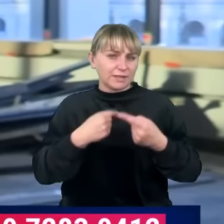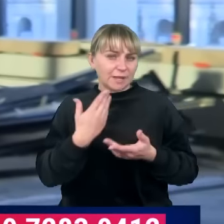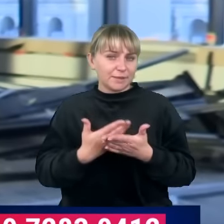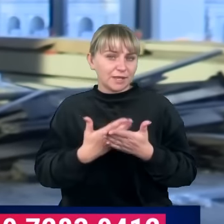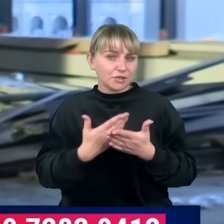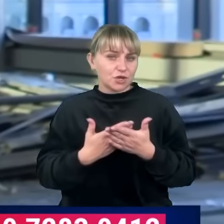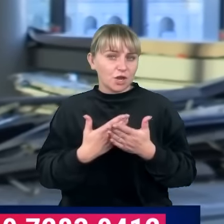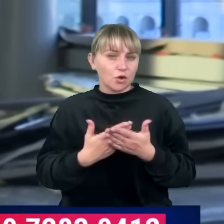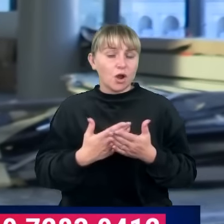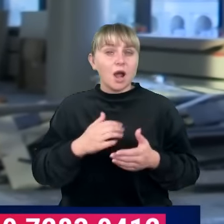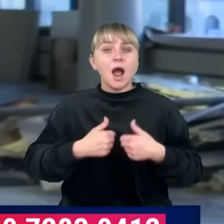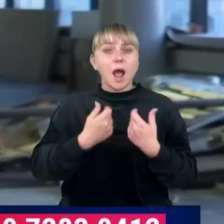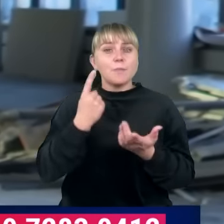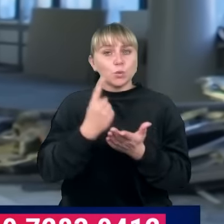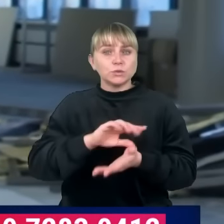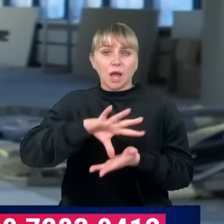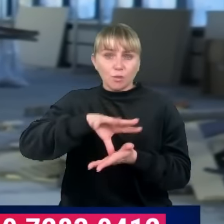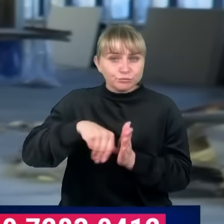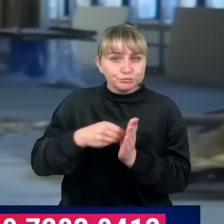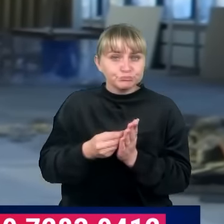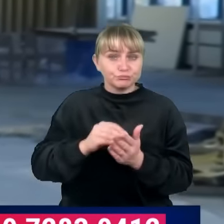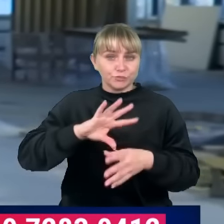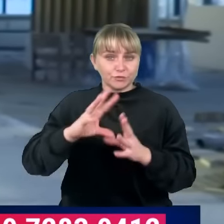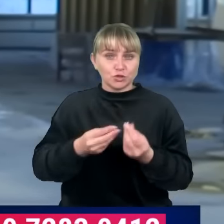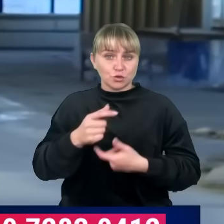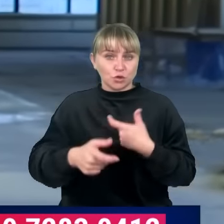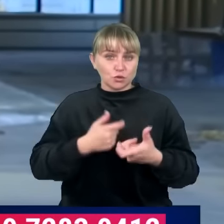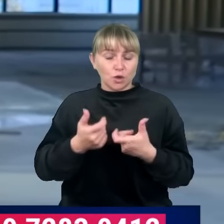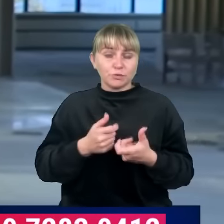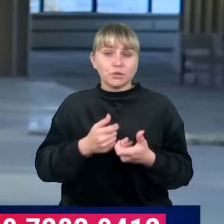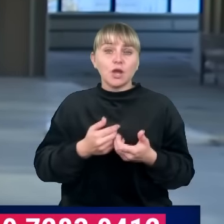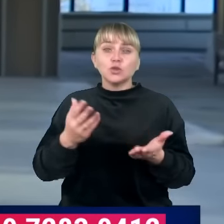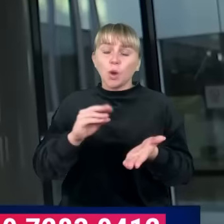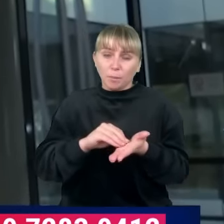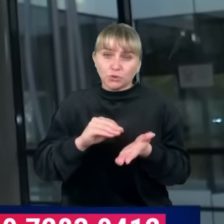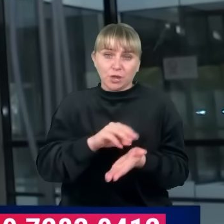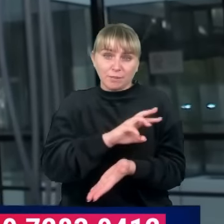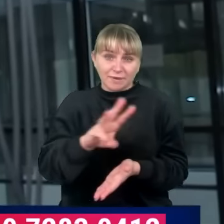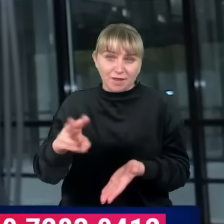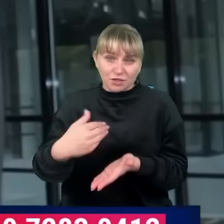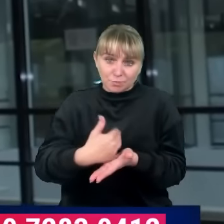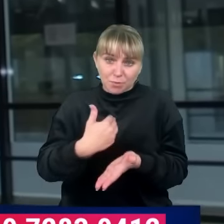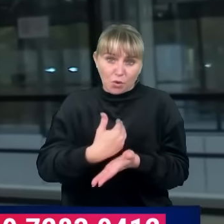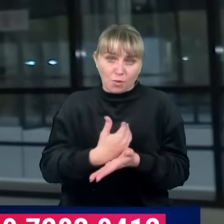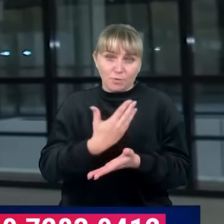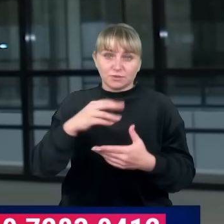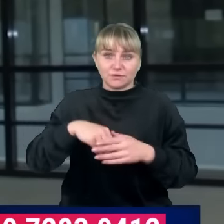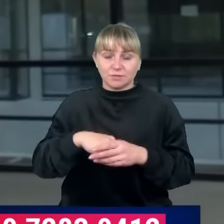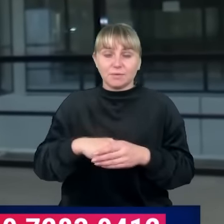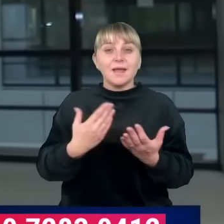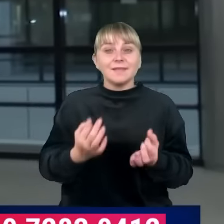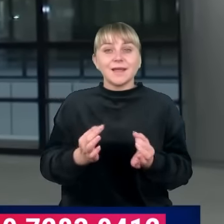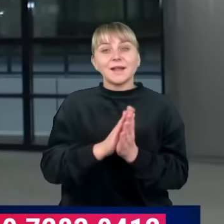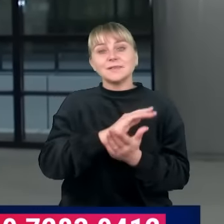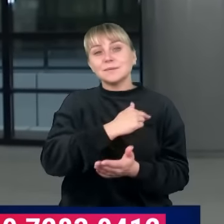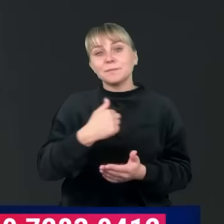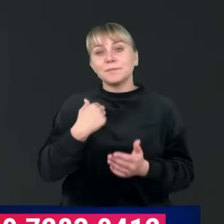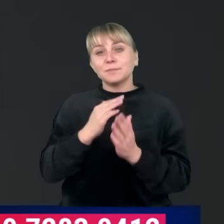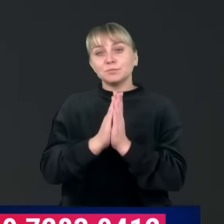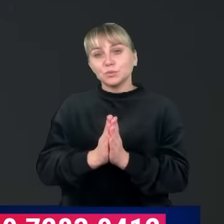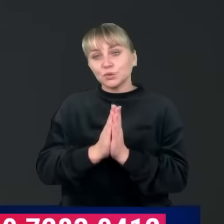to wszystko dokończyć, żeby można było to zrealizować, konieczne jest państwa wsparcie i bardzo o to wsparcie prosimy, w tej chwili jesteśmy już, jak